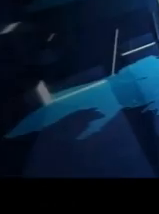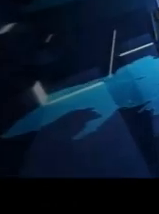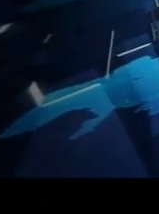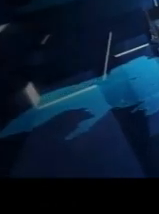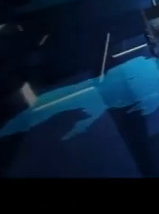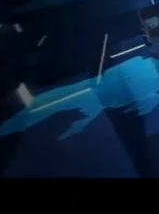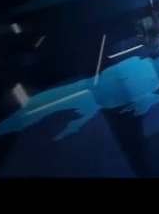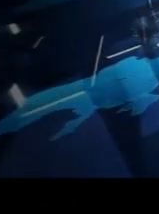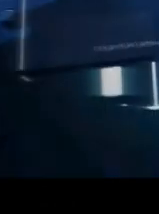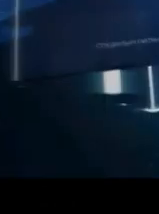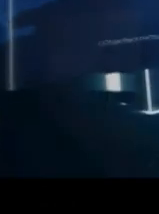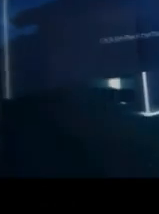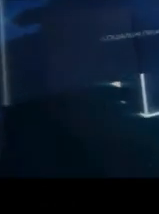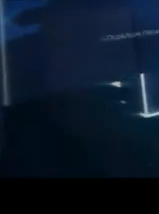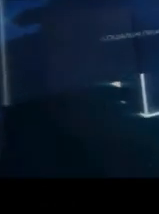Дякую.